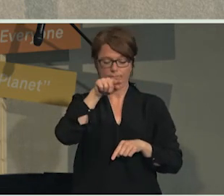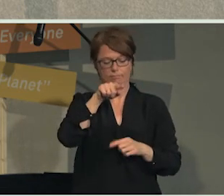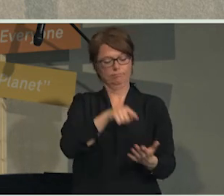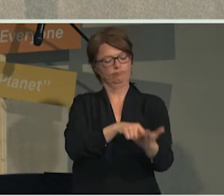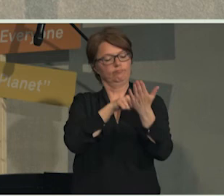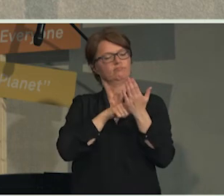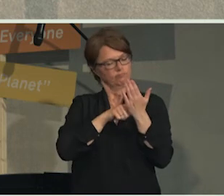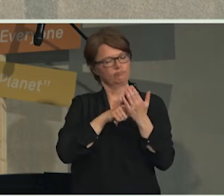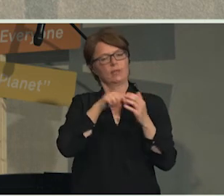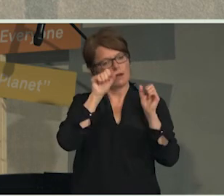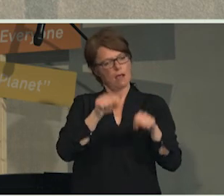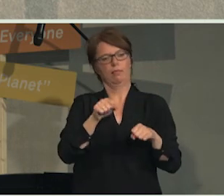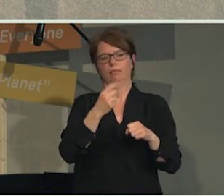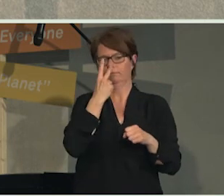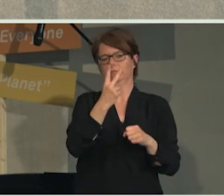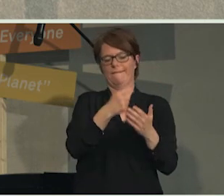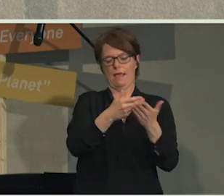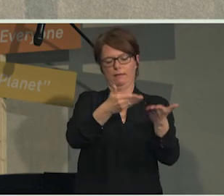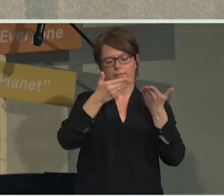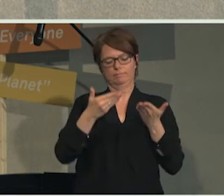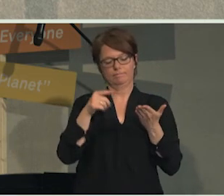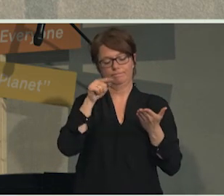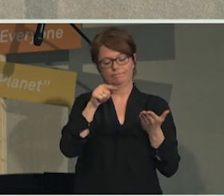mehrdimensionales ökonomisches und politisches System.